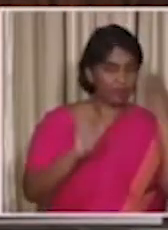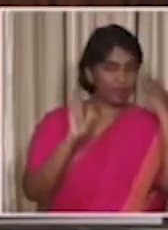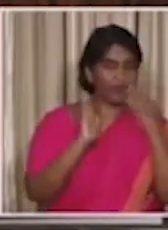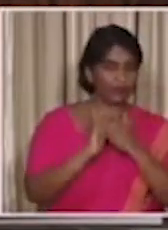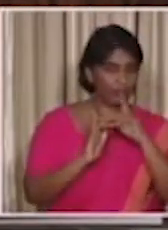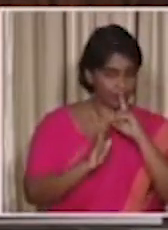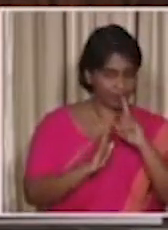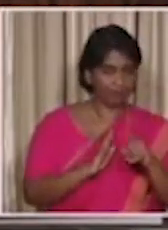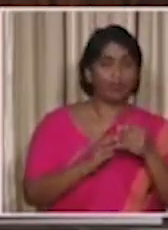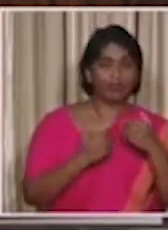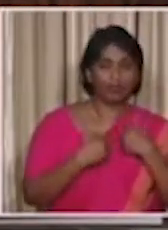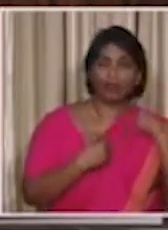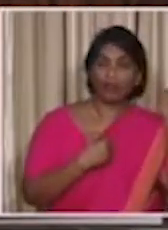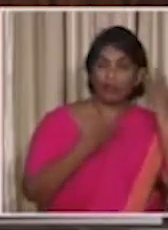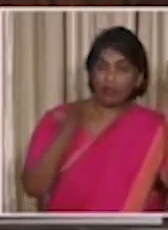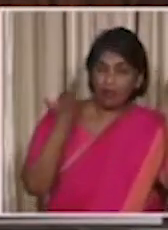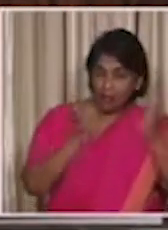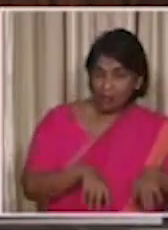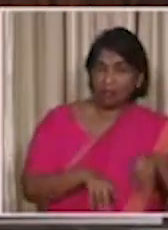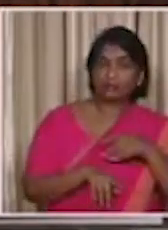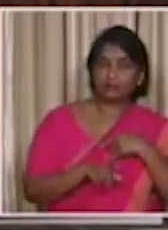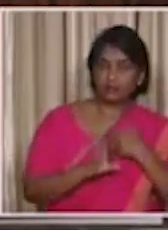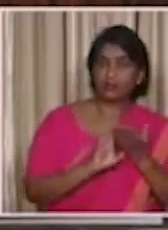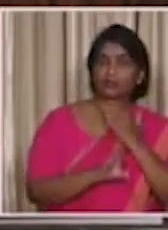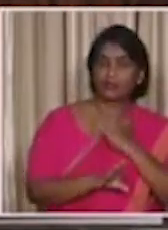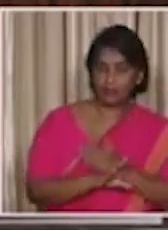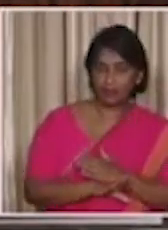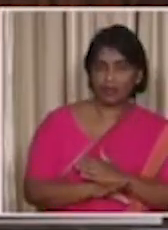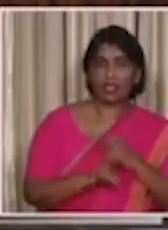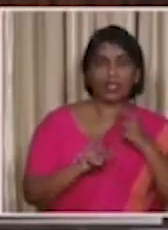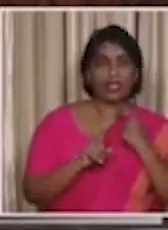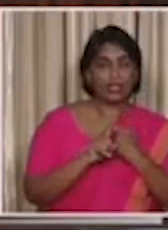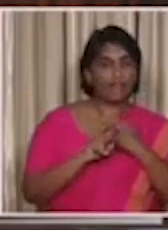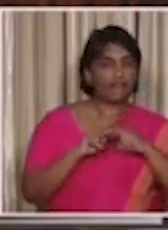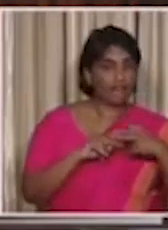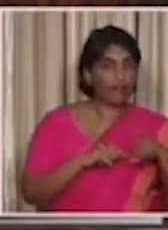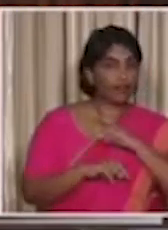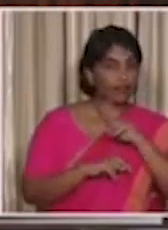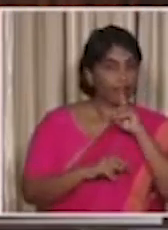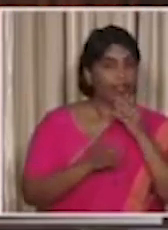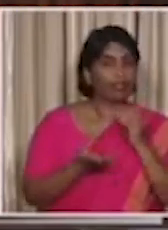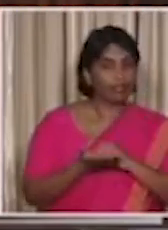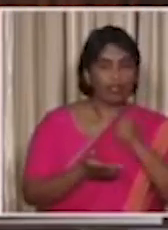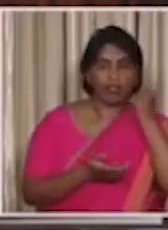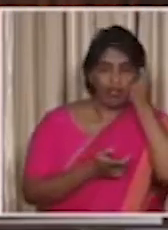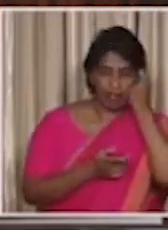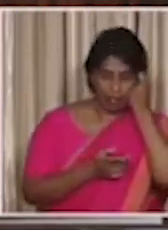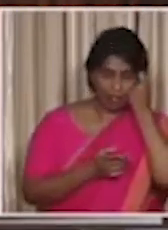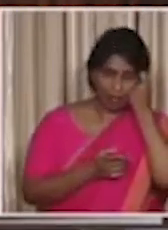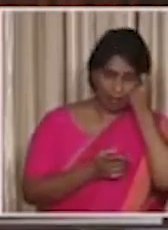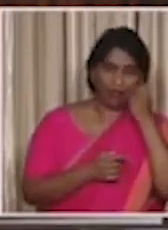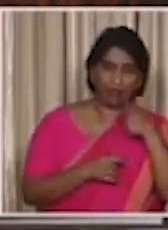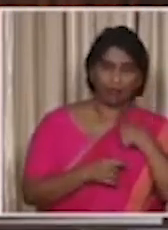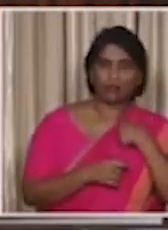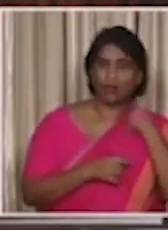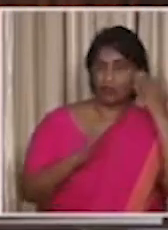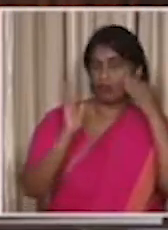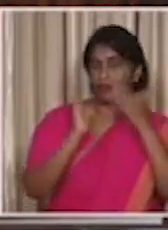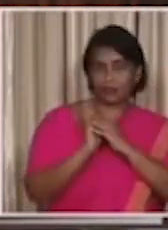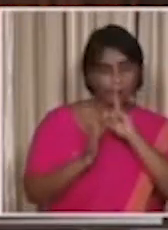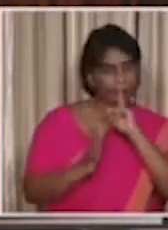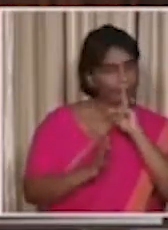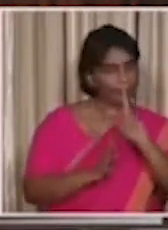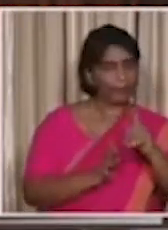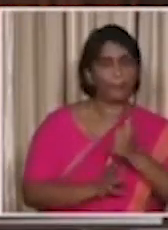යොමු කළා. මගේ කතාව අවසන් කරන්නට පෙරාතුව ක්ලිෆර්ඩ් ෆර්නෑන්ඩෝ දක්වා තිබුණු තවත් අදහස් පිළිබඳ මම ඔබේ අවධානය යොමු